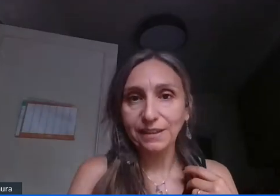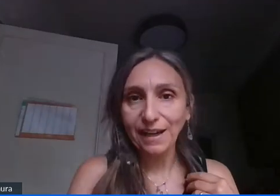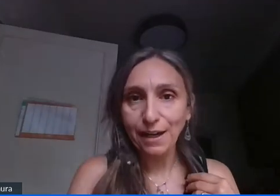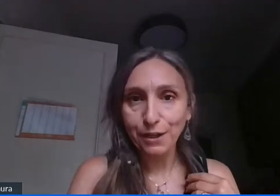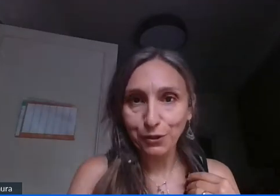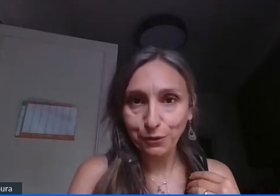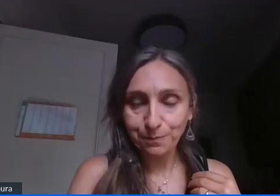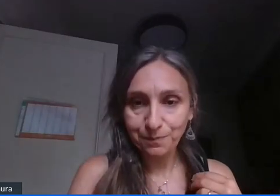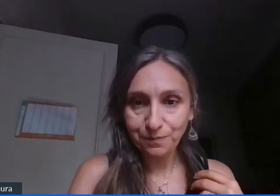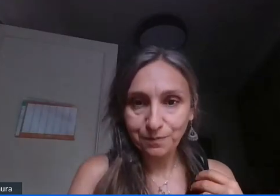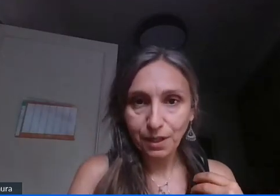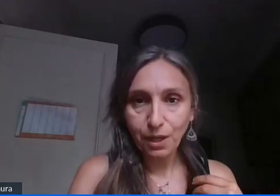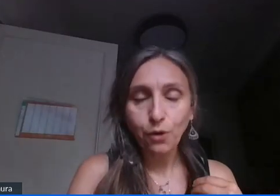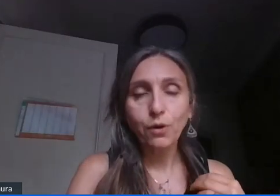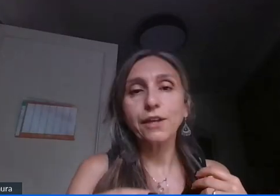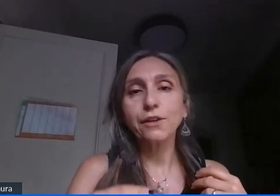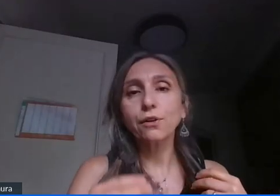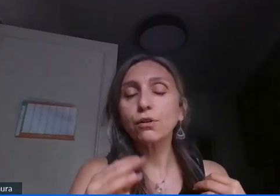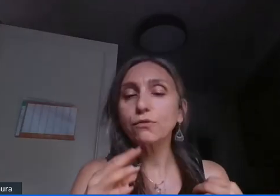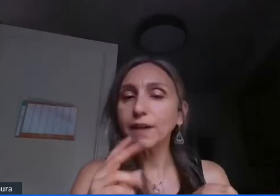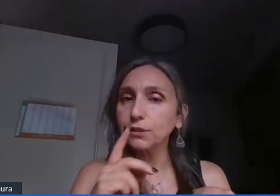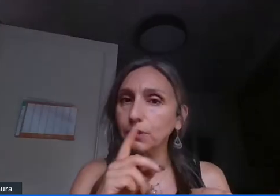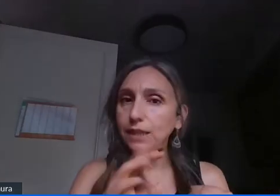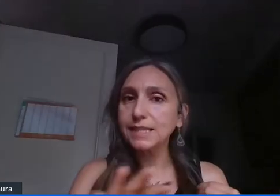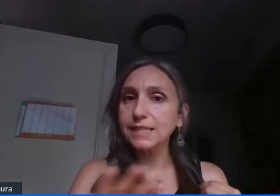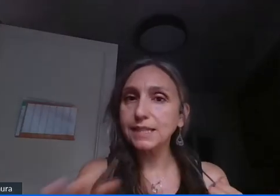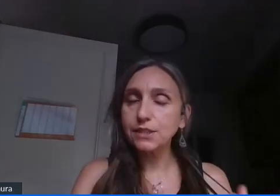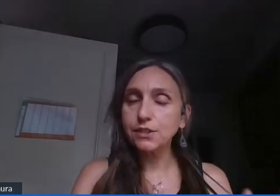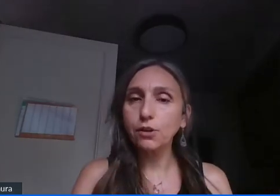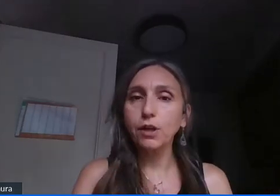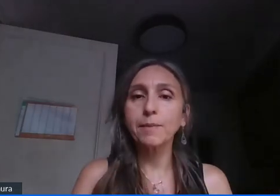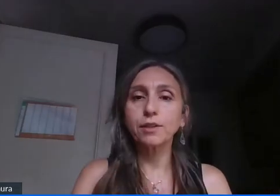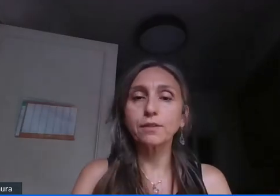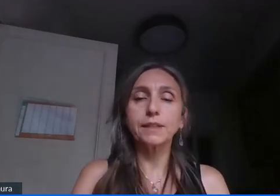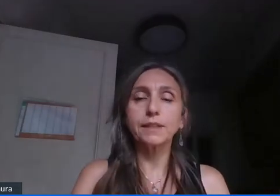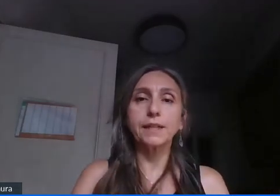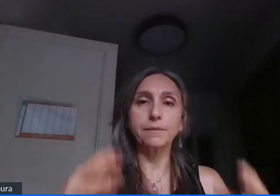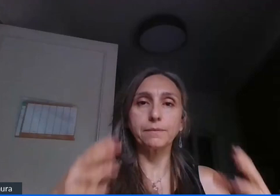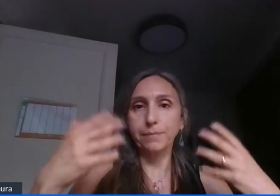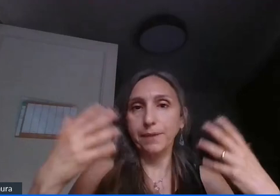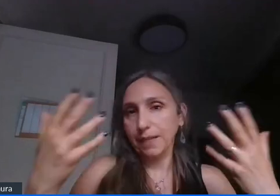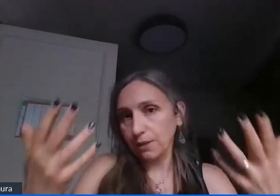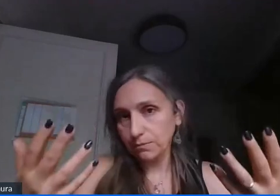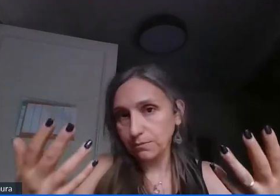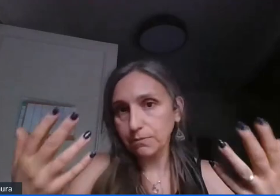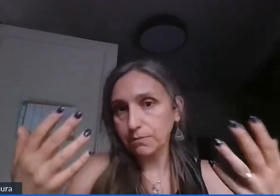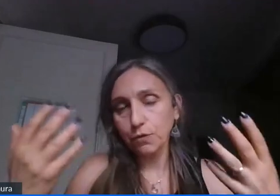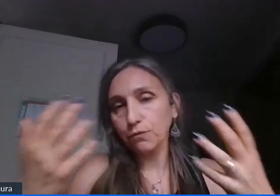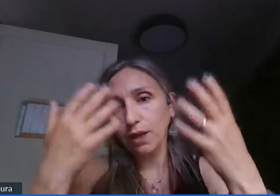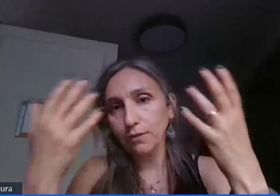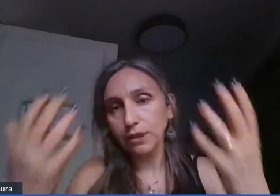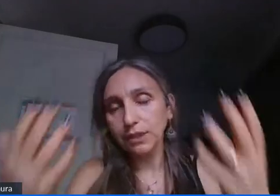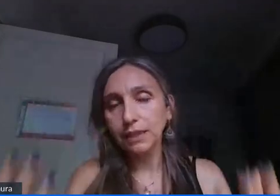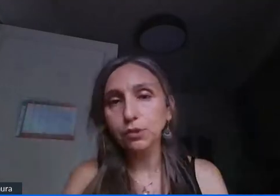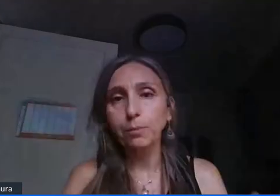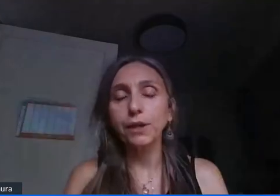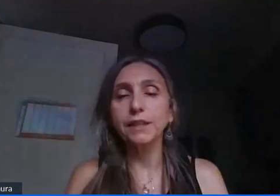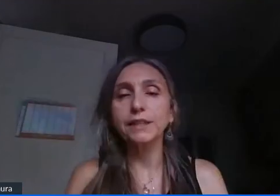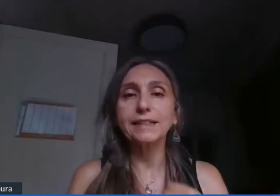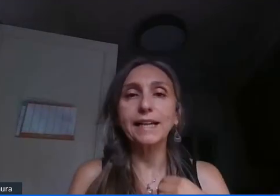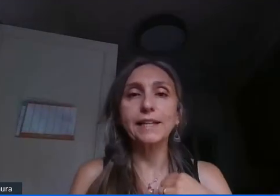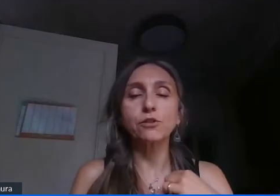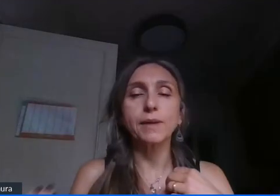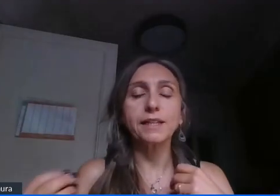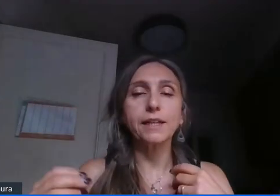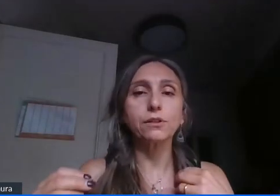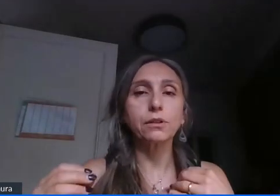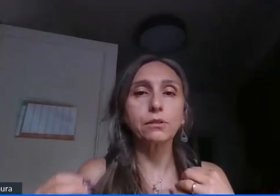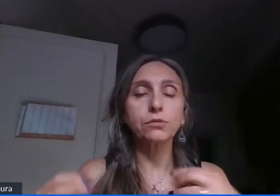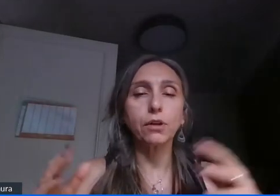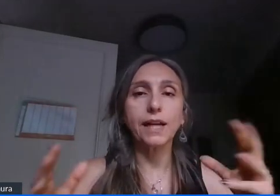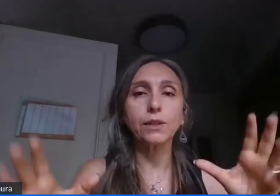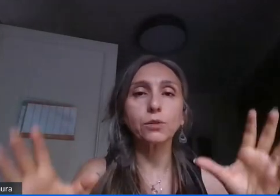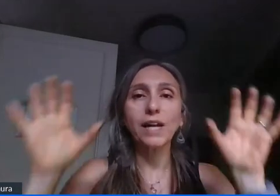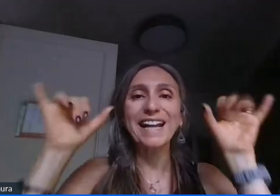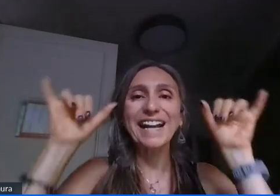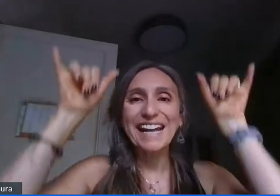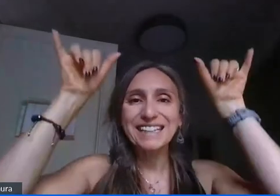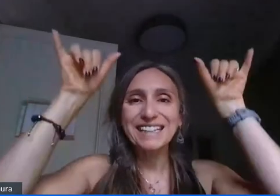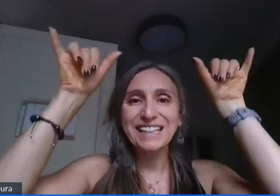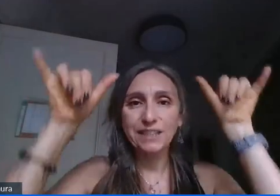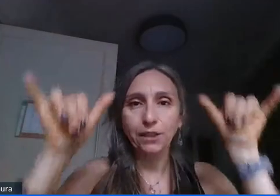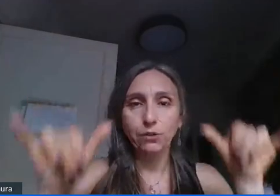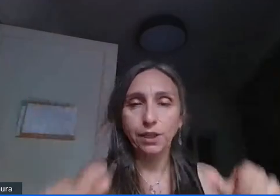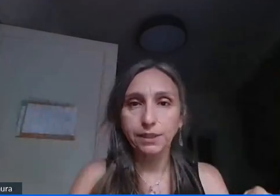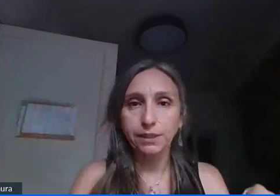è proprietario. Ora io non ho fatto la distinzione, ma dovete, perché non volevo andare troppo nel dettaglio, ma il diritto d'autore ha